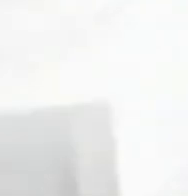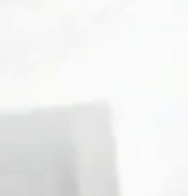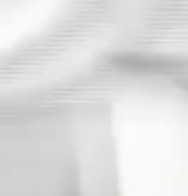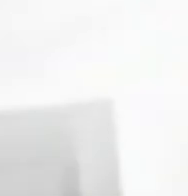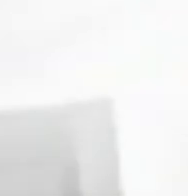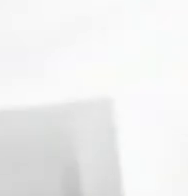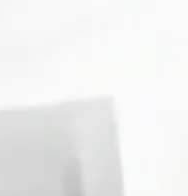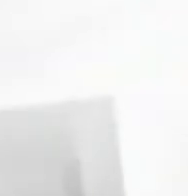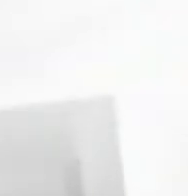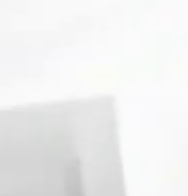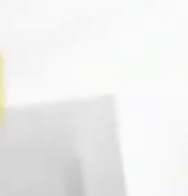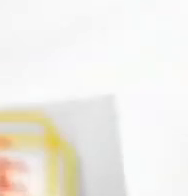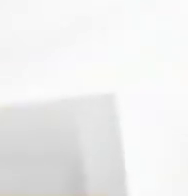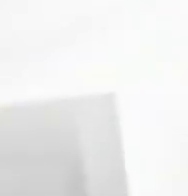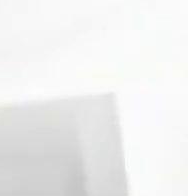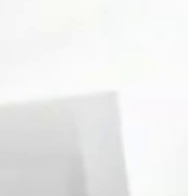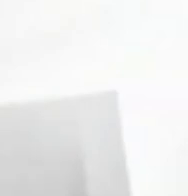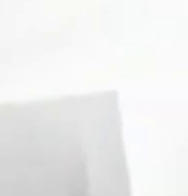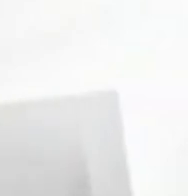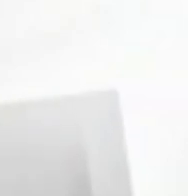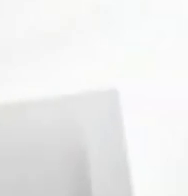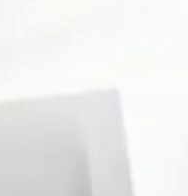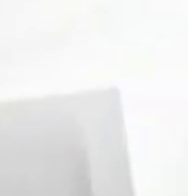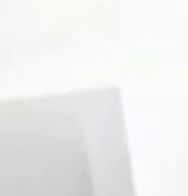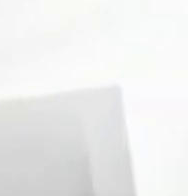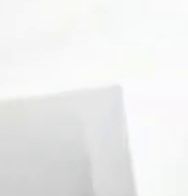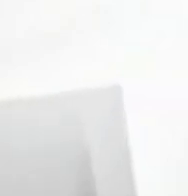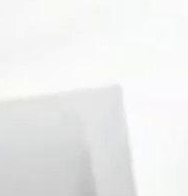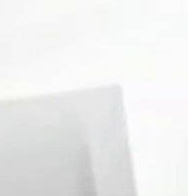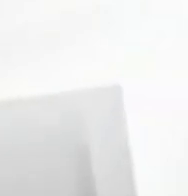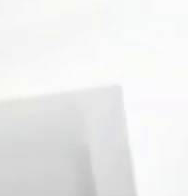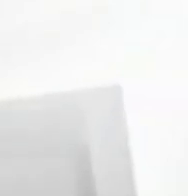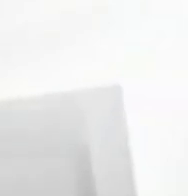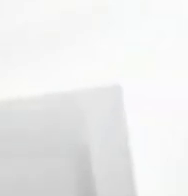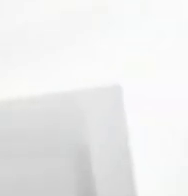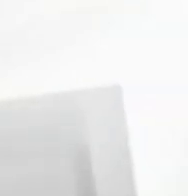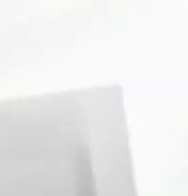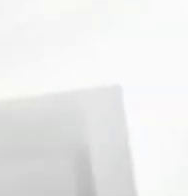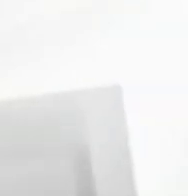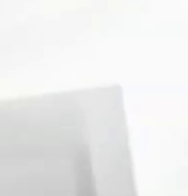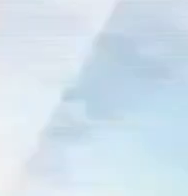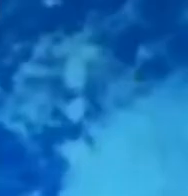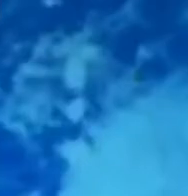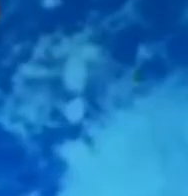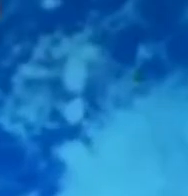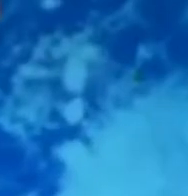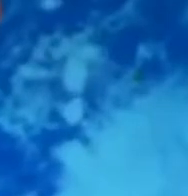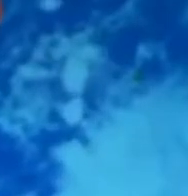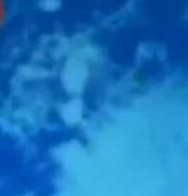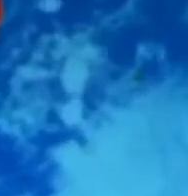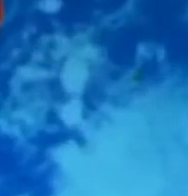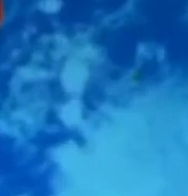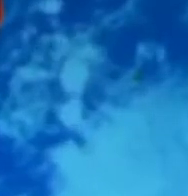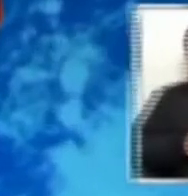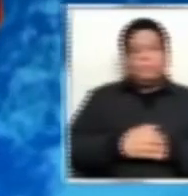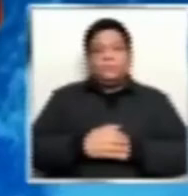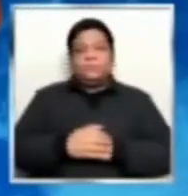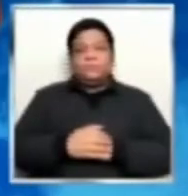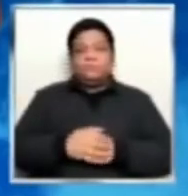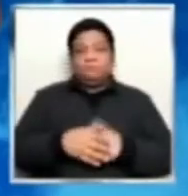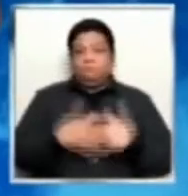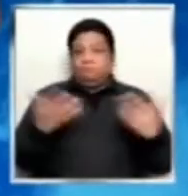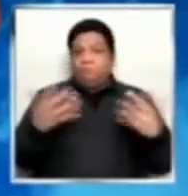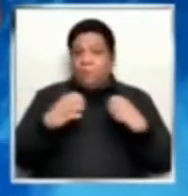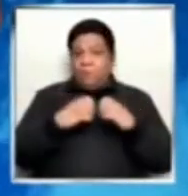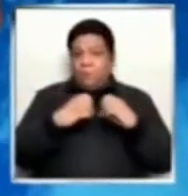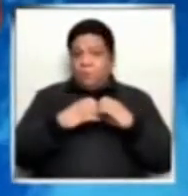ulat panahon ni GMA resident meteorologist Nathaniel Mangtani Cruz. Oh, mga kapuso, maulan pa rin po